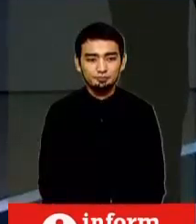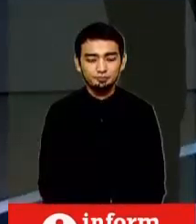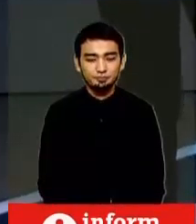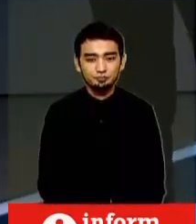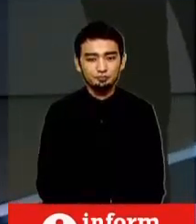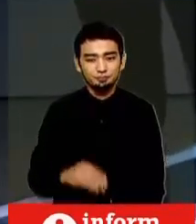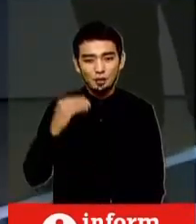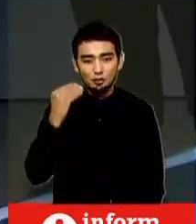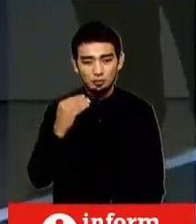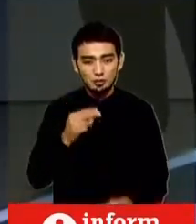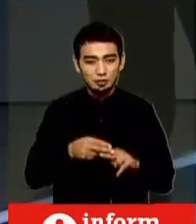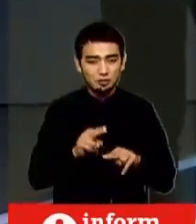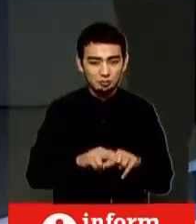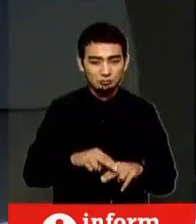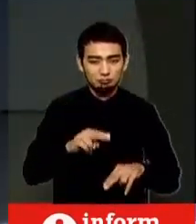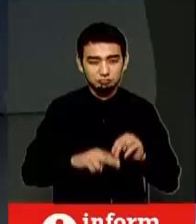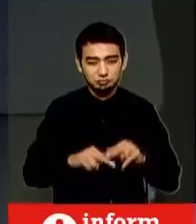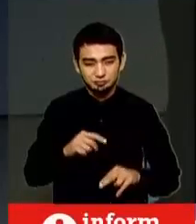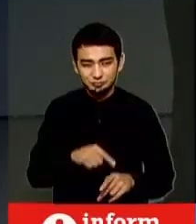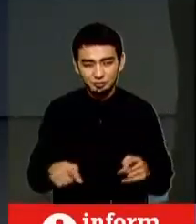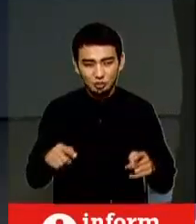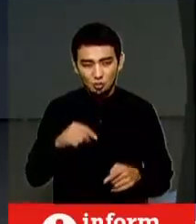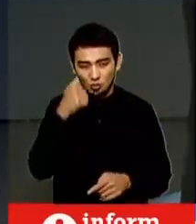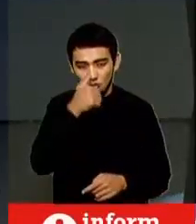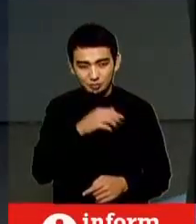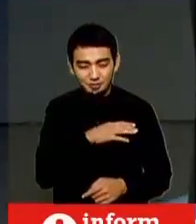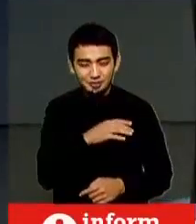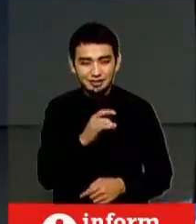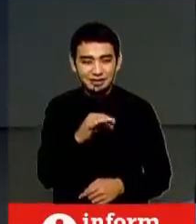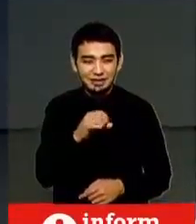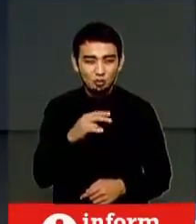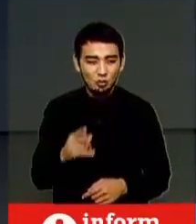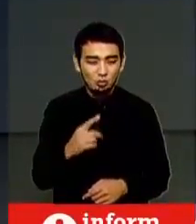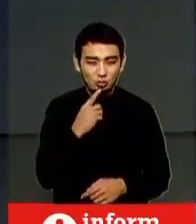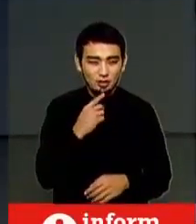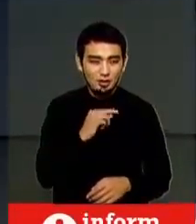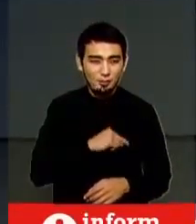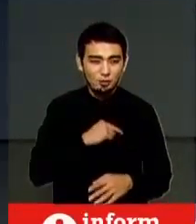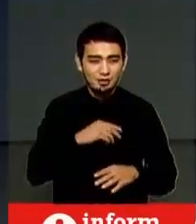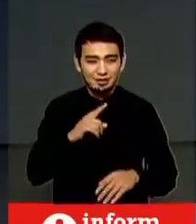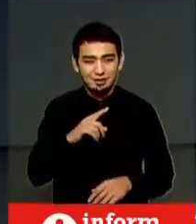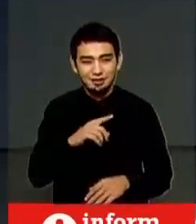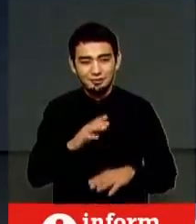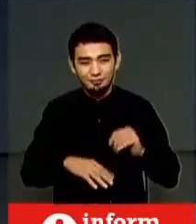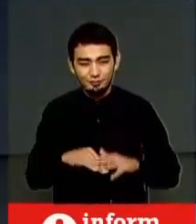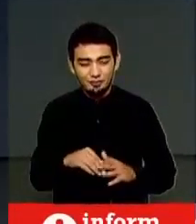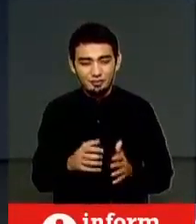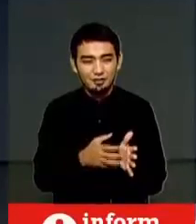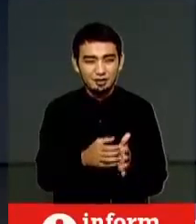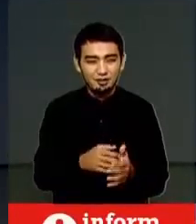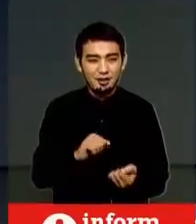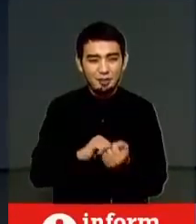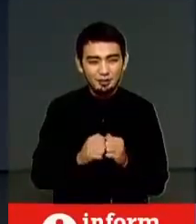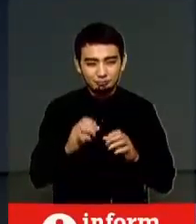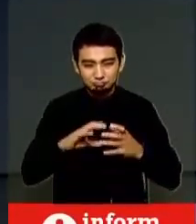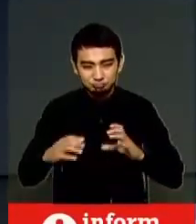В Актобе, которая активно застраивается все эти годы, на рынке труда особенно востребованы рабочие специальности. Не хватает каменщиков,